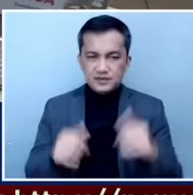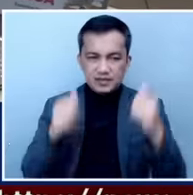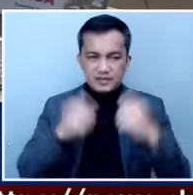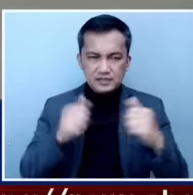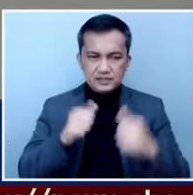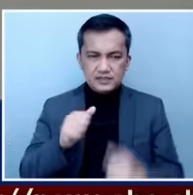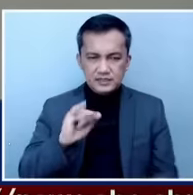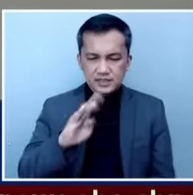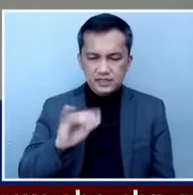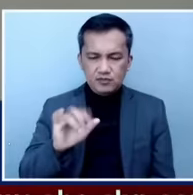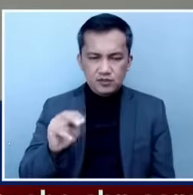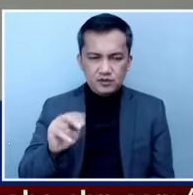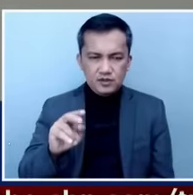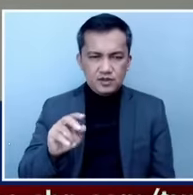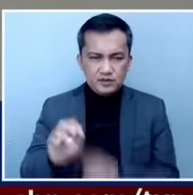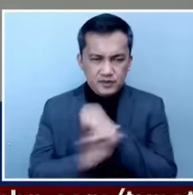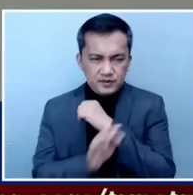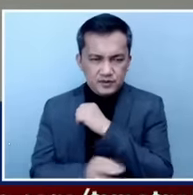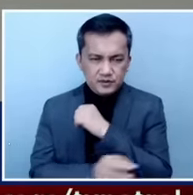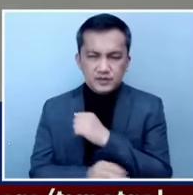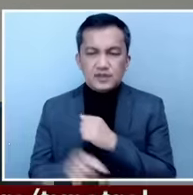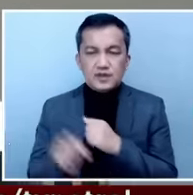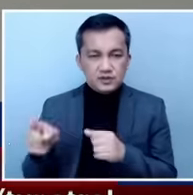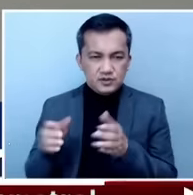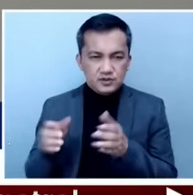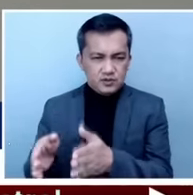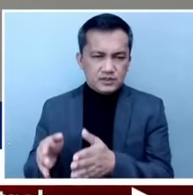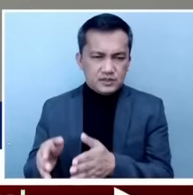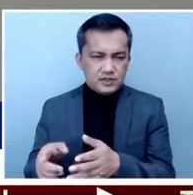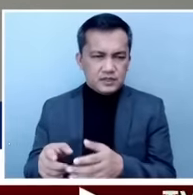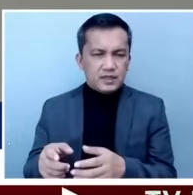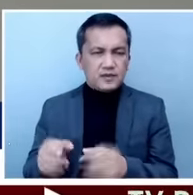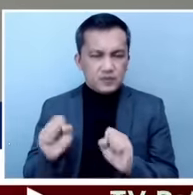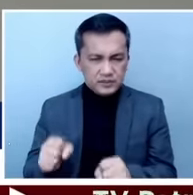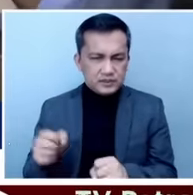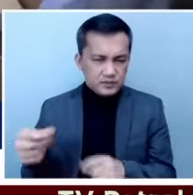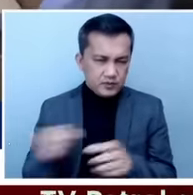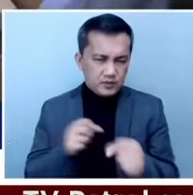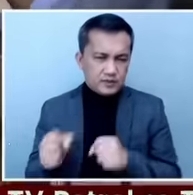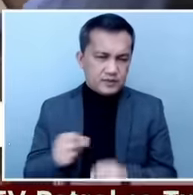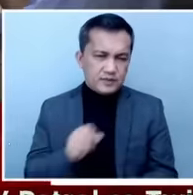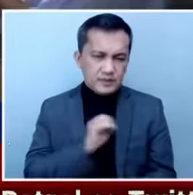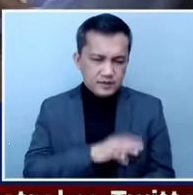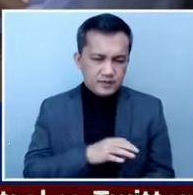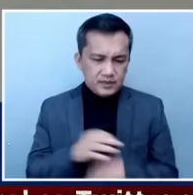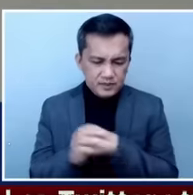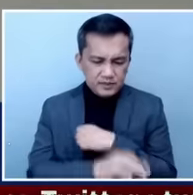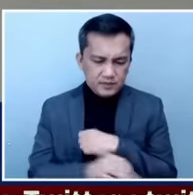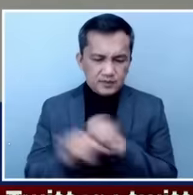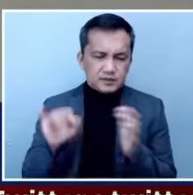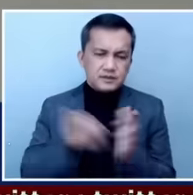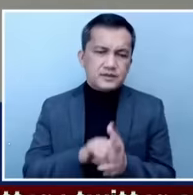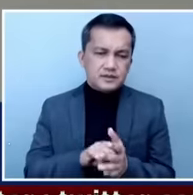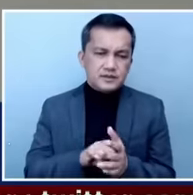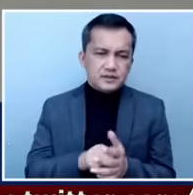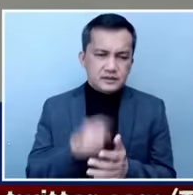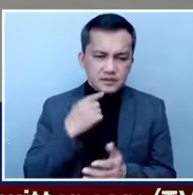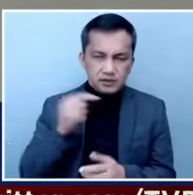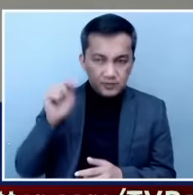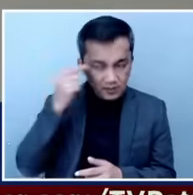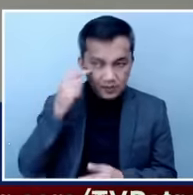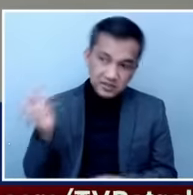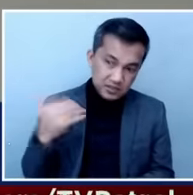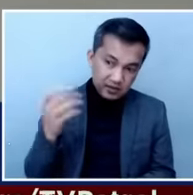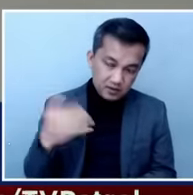Foundation. Yun ang paraan para makapiga ng pakinabang sa foreign investors. Pwede sabihin ng gobyerno, sige, pasok kayo.